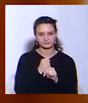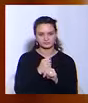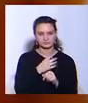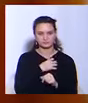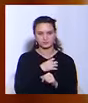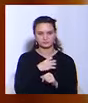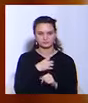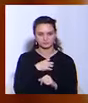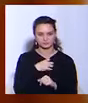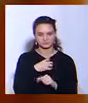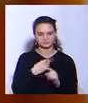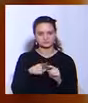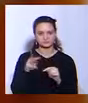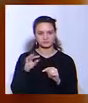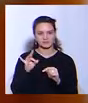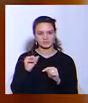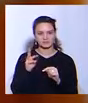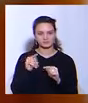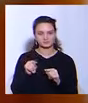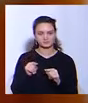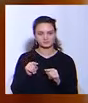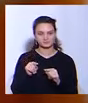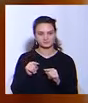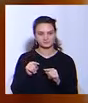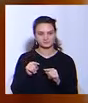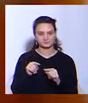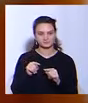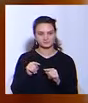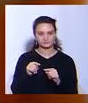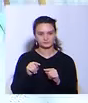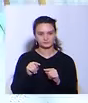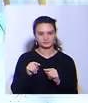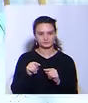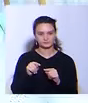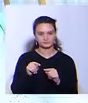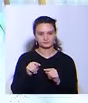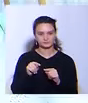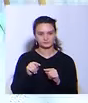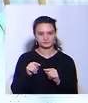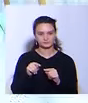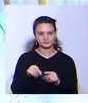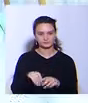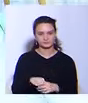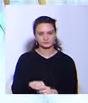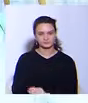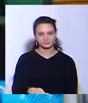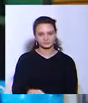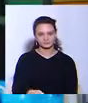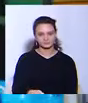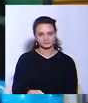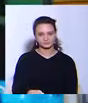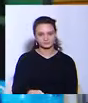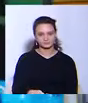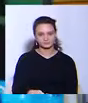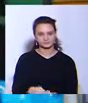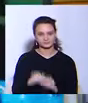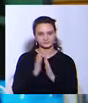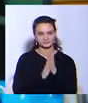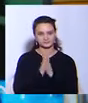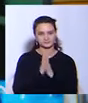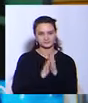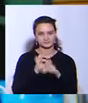ბროშები. მარიამ, აბა ერთხელ დღეში წამიყვანე. რაო, ვერ გამიგე? დღეში